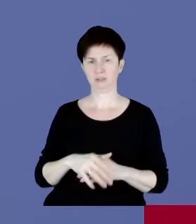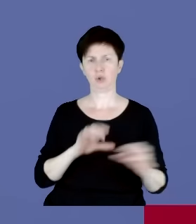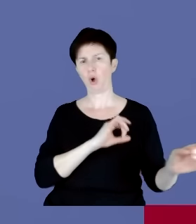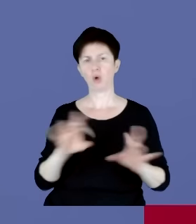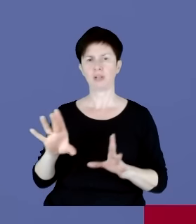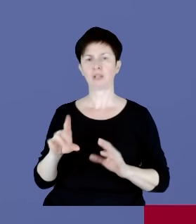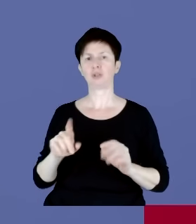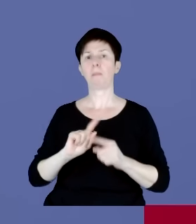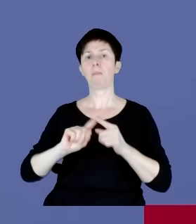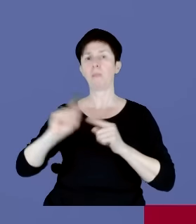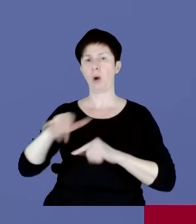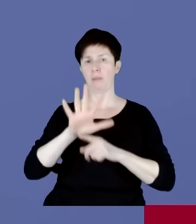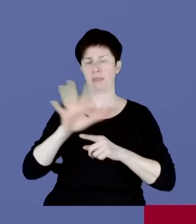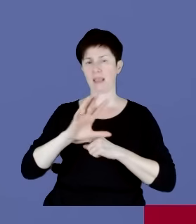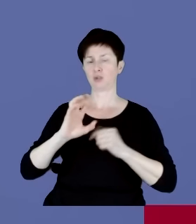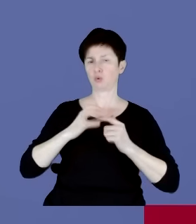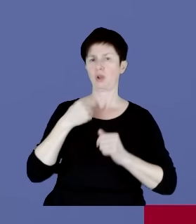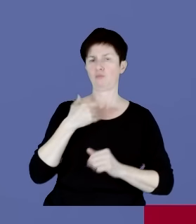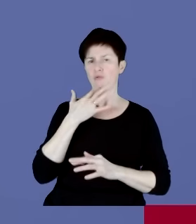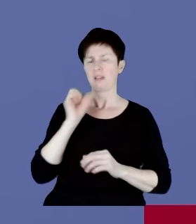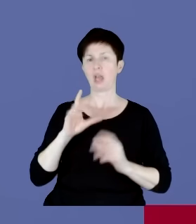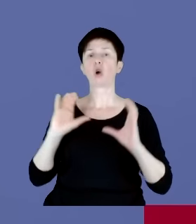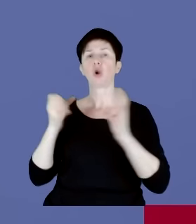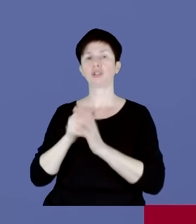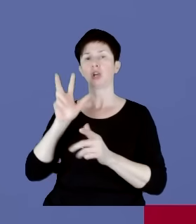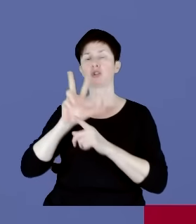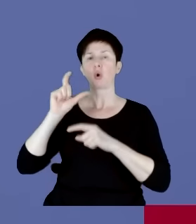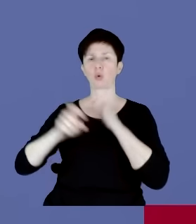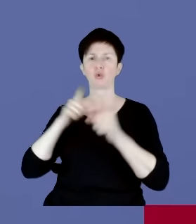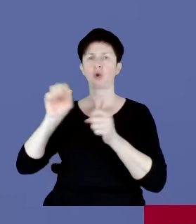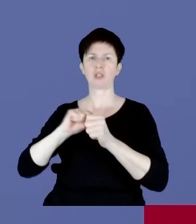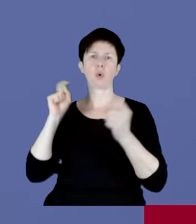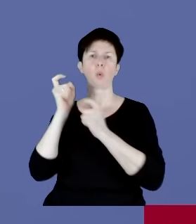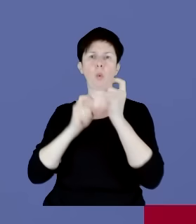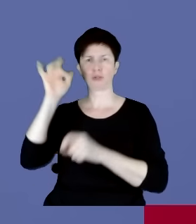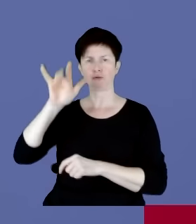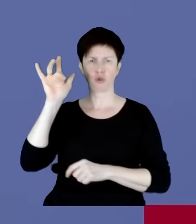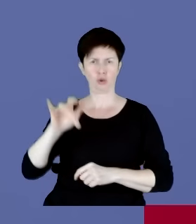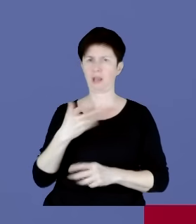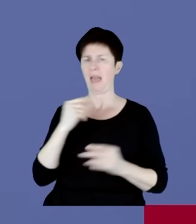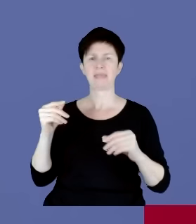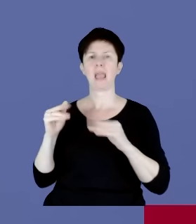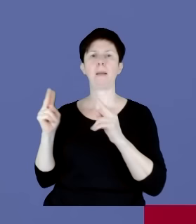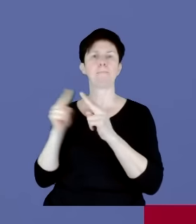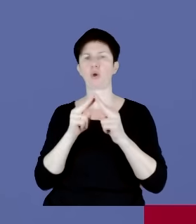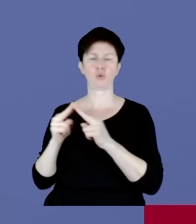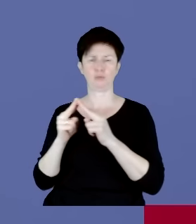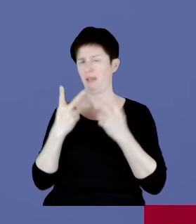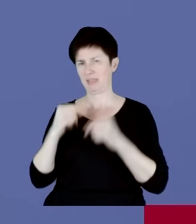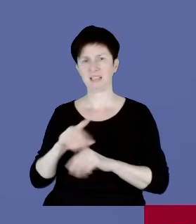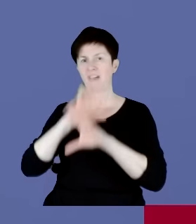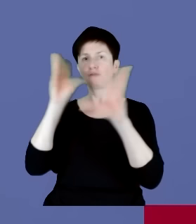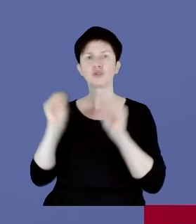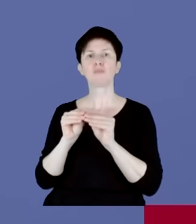października. Dzisiaj koalicja 13 grudnia to koalicja kłótni, a nie porozumienia. I to jest ten problem. Oni nie potrafią dzisiaj dojść do wspólnego mianownika